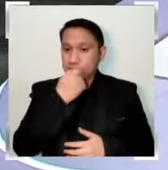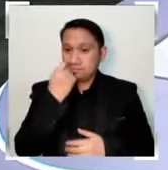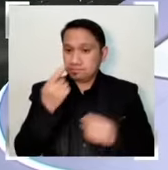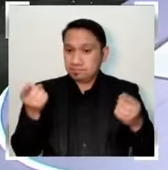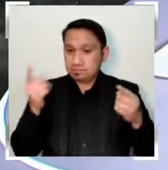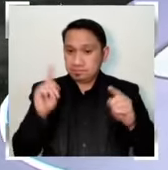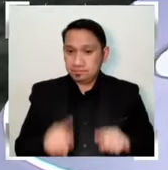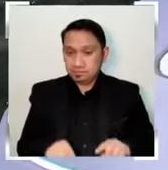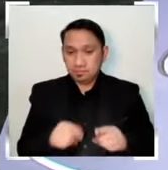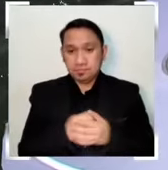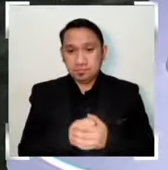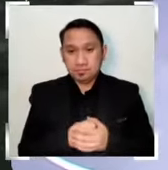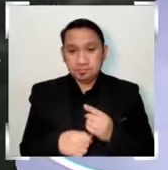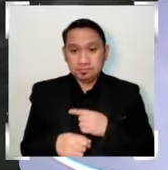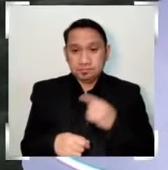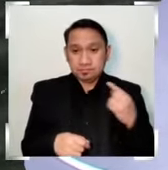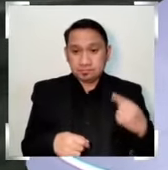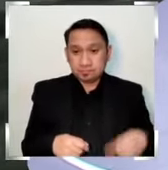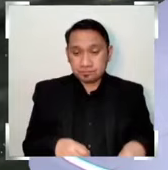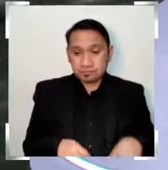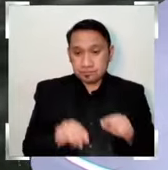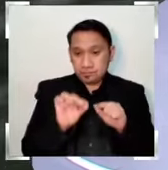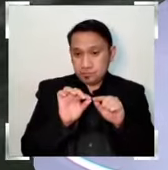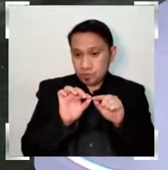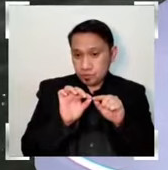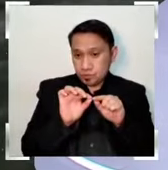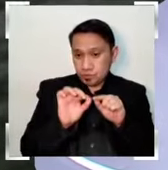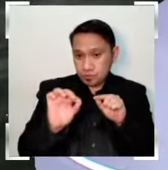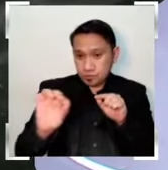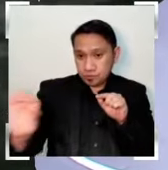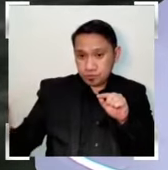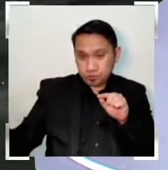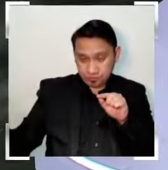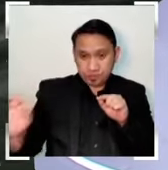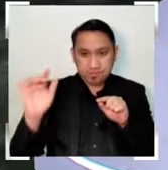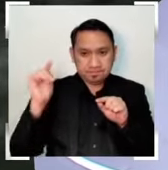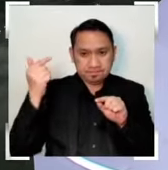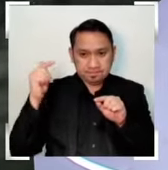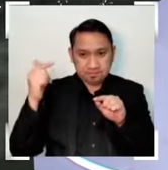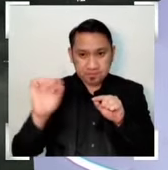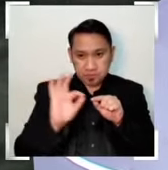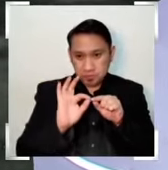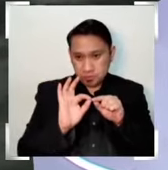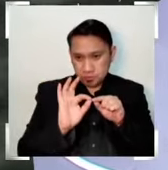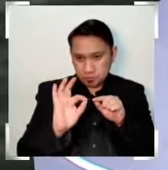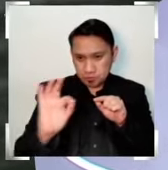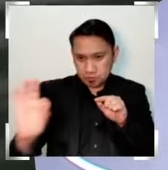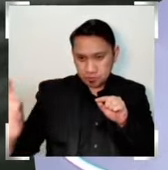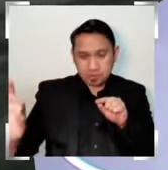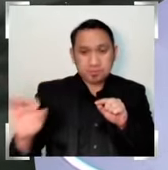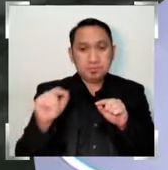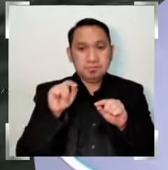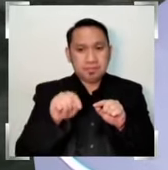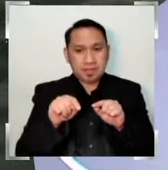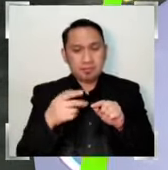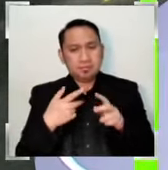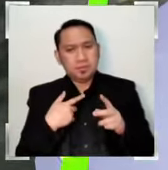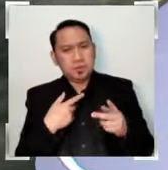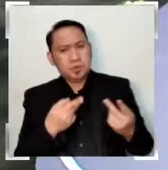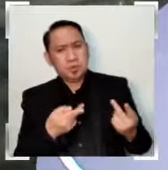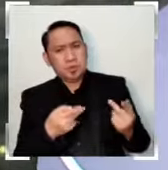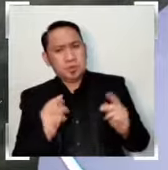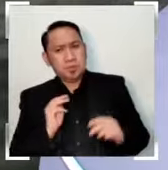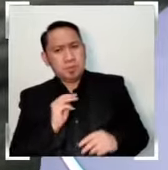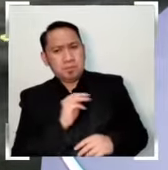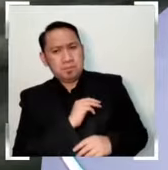China Coast Guard ng laser sa BRP Malapascua sa Ayungin Shoal na pansamantalang ikinabulag ng ilang miyembro ng Philippine Coast